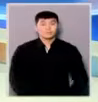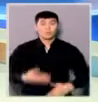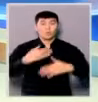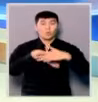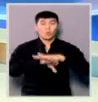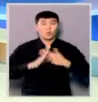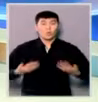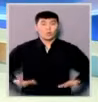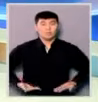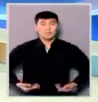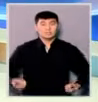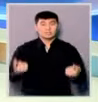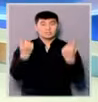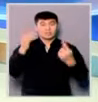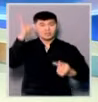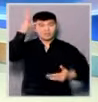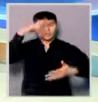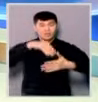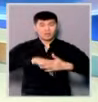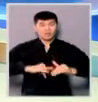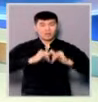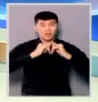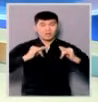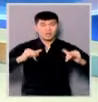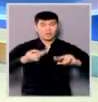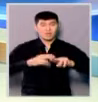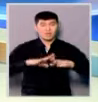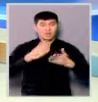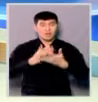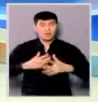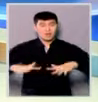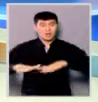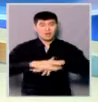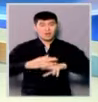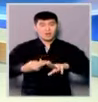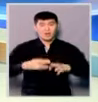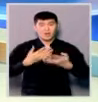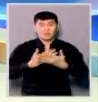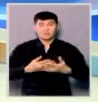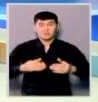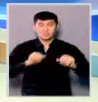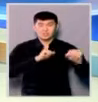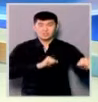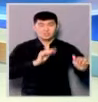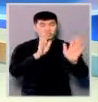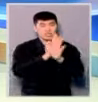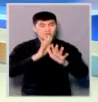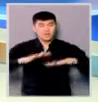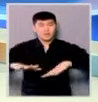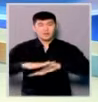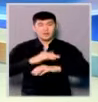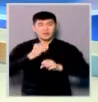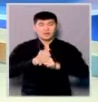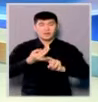Ушел из жизни известный ученый, внесший значительный вклад в развитие сферы геологии, защиту природы, окружающей